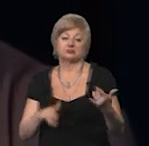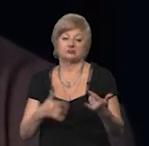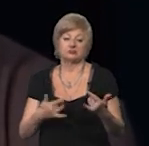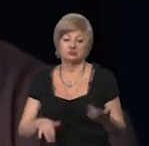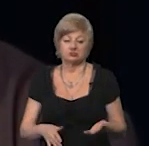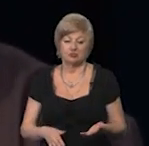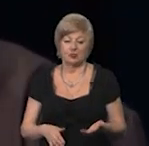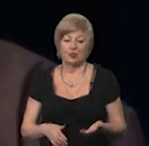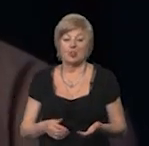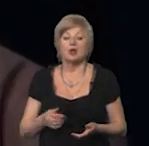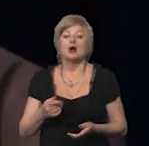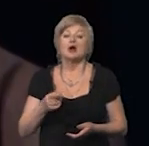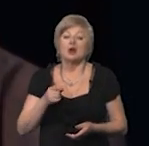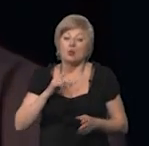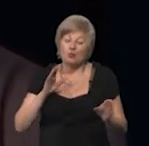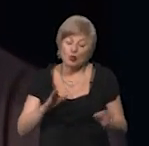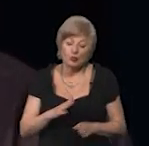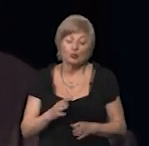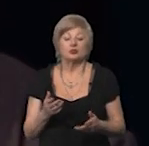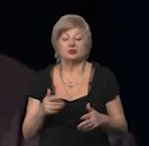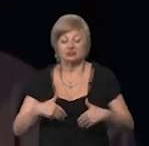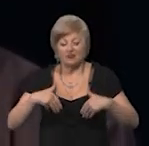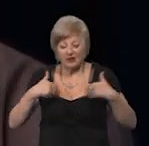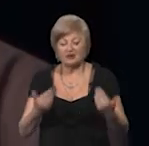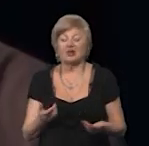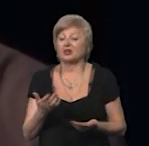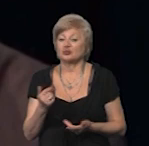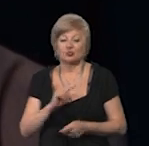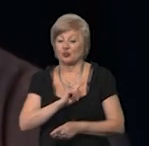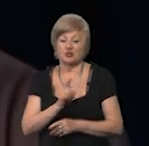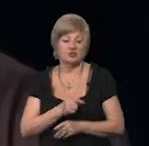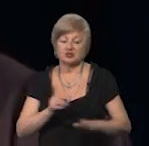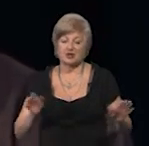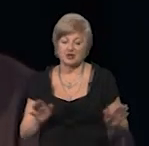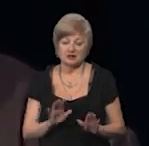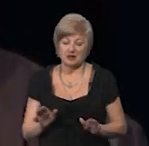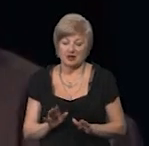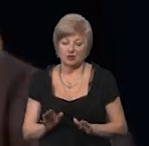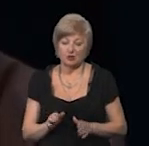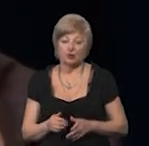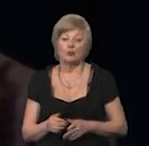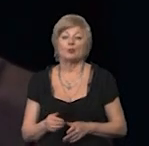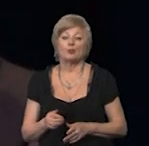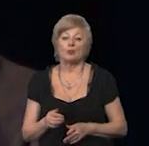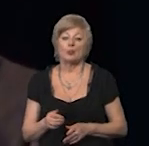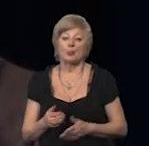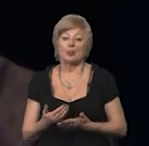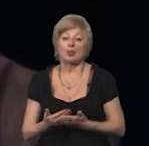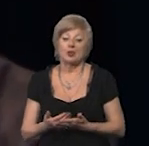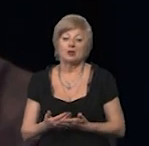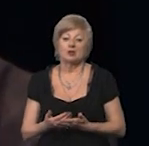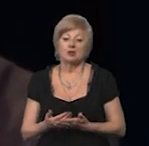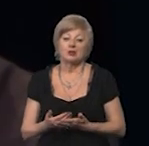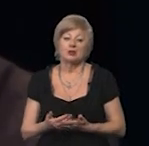вони не викладаються. По-своєму, так, да. Може там щось не вийшло, не повезло, таке теж можливо. Ну, повертаючись до слави, так,